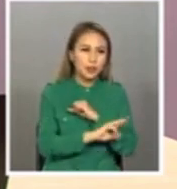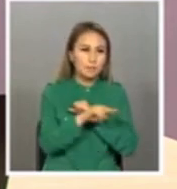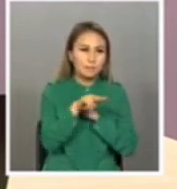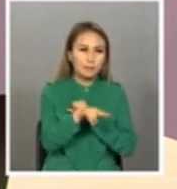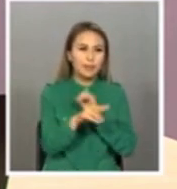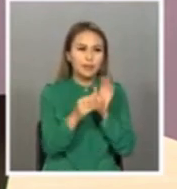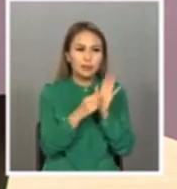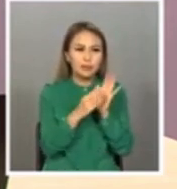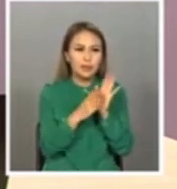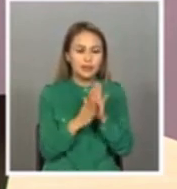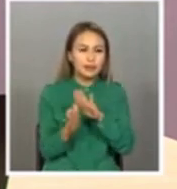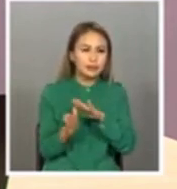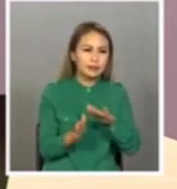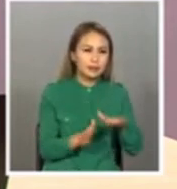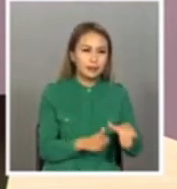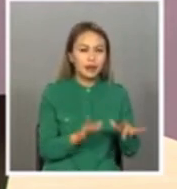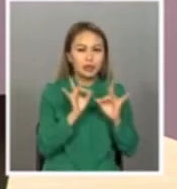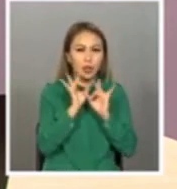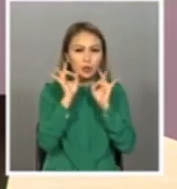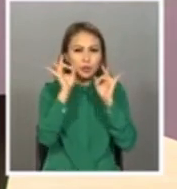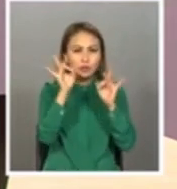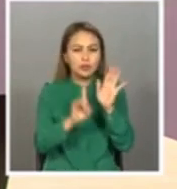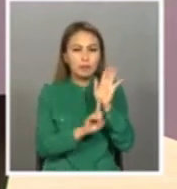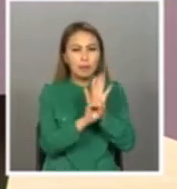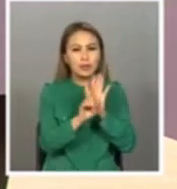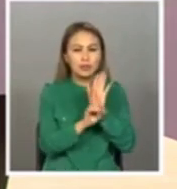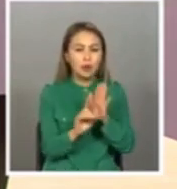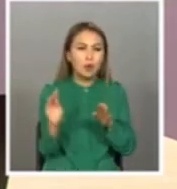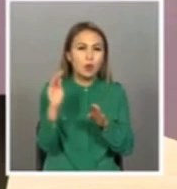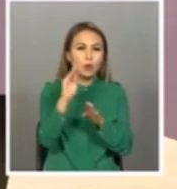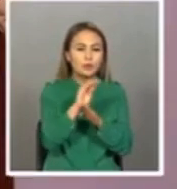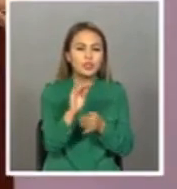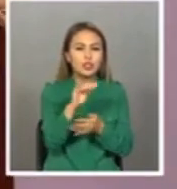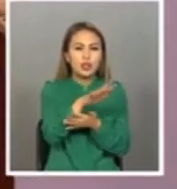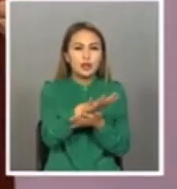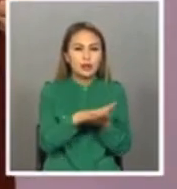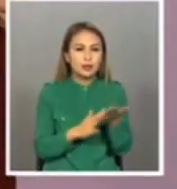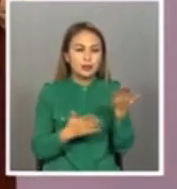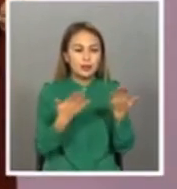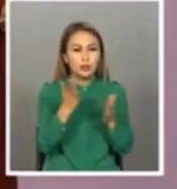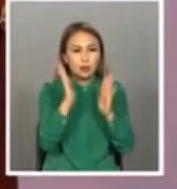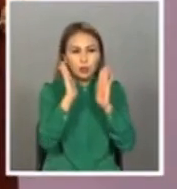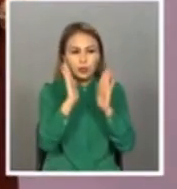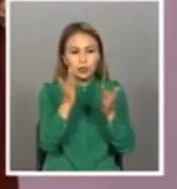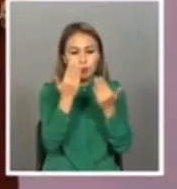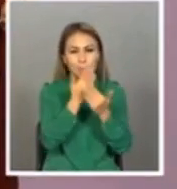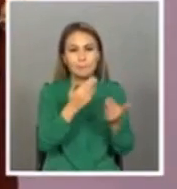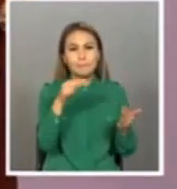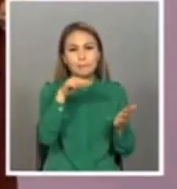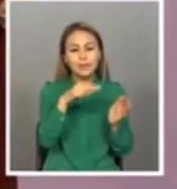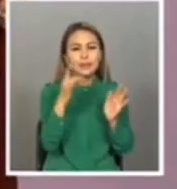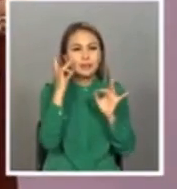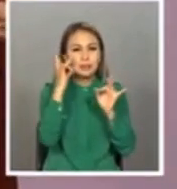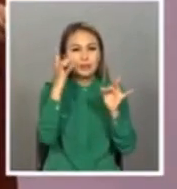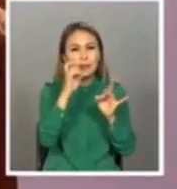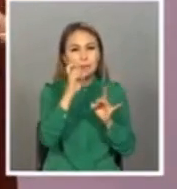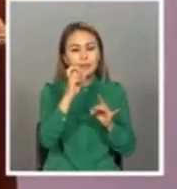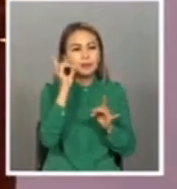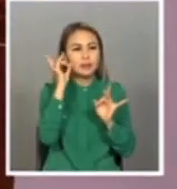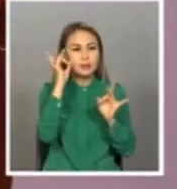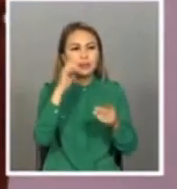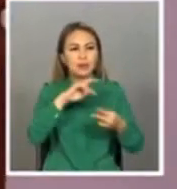кейін дауысты дыбыстан басталатын қосымша жалғанатын болса, онда «п» дыбысы «б» дыбысына